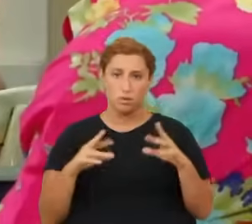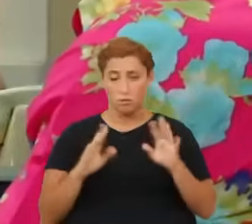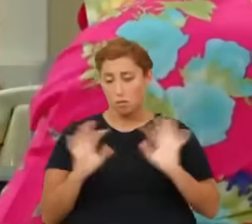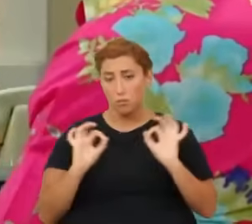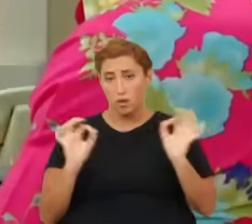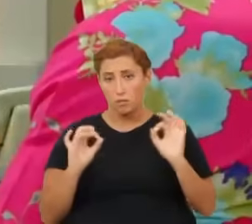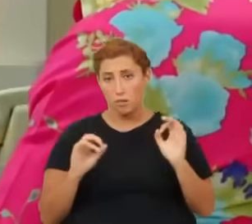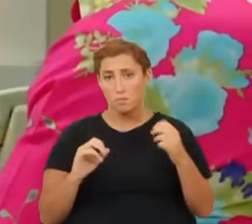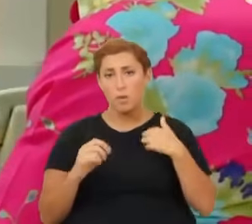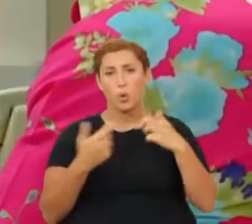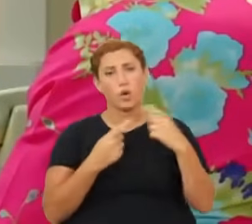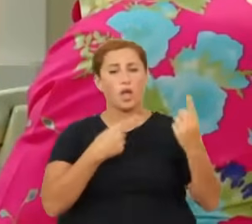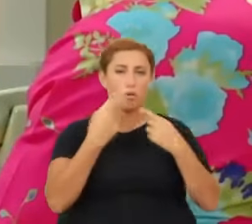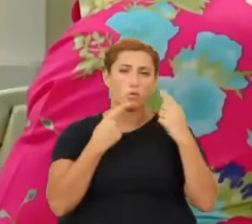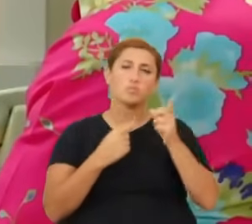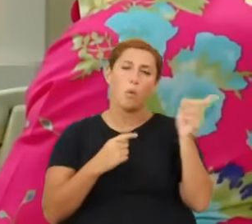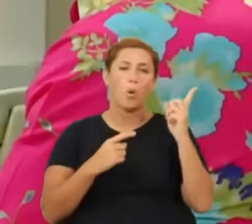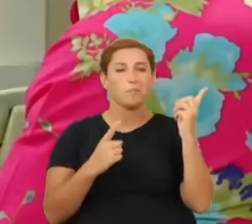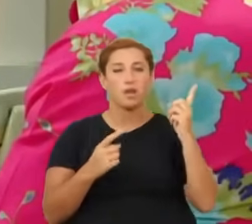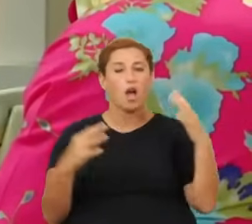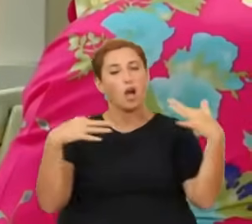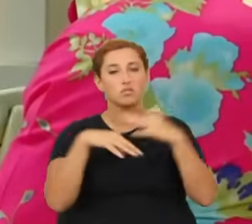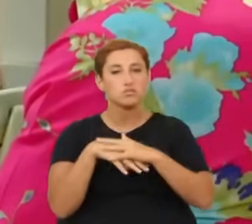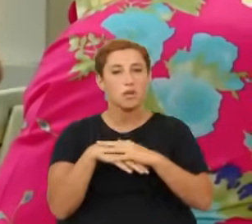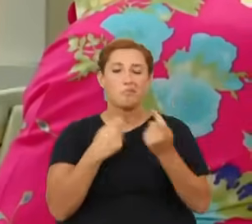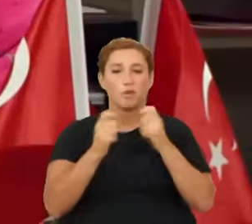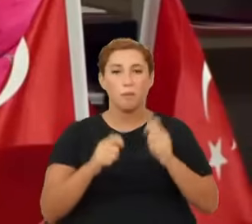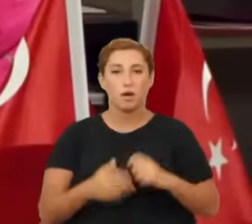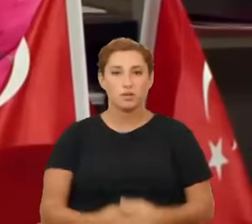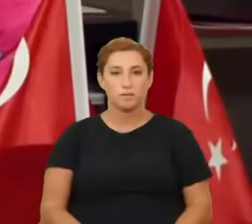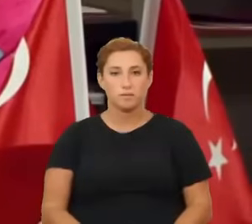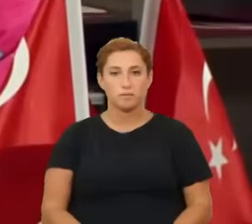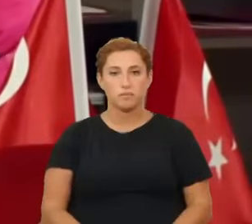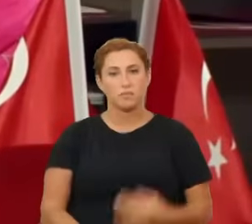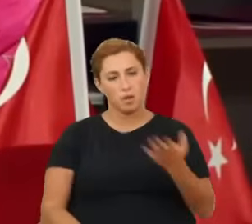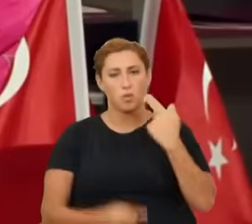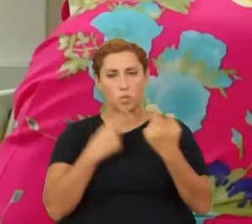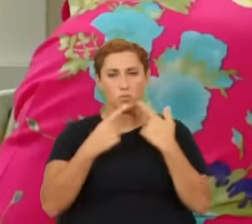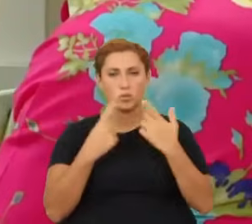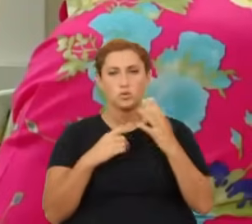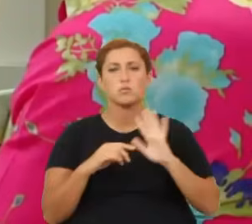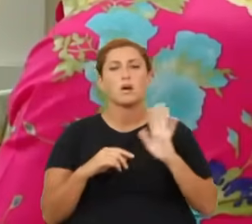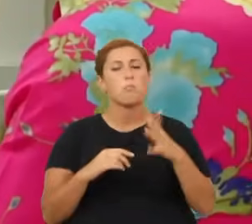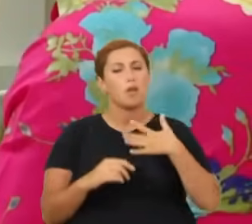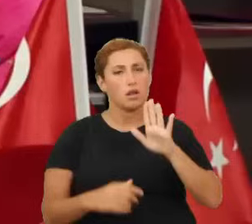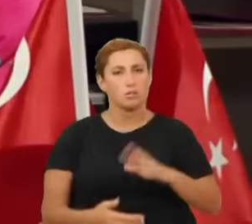Tabii ya. Tabii ben Rukiye'yle konuşurum. O bir şekilde akşam hallederim ya. Bak sen hiç merak etme. Ben hiç merak